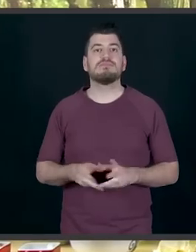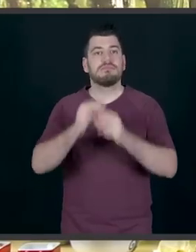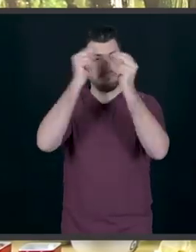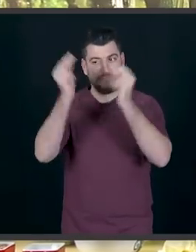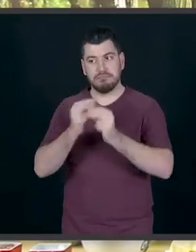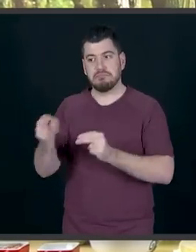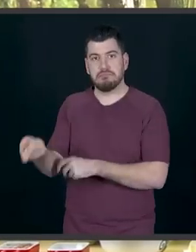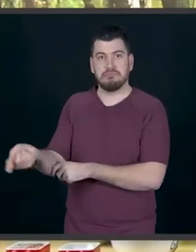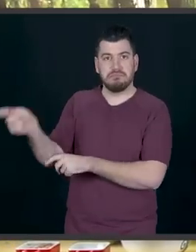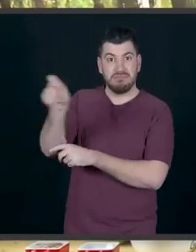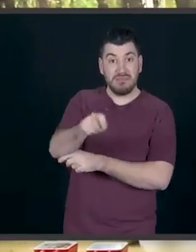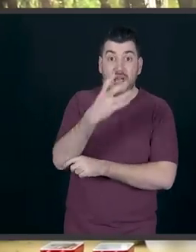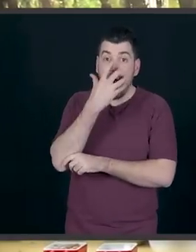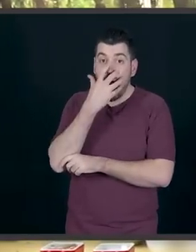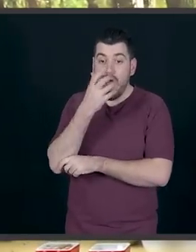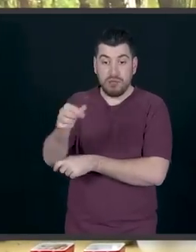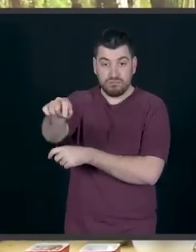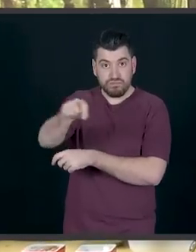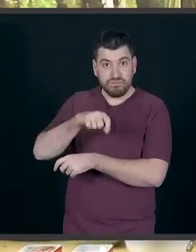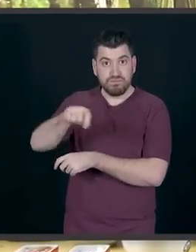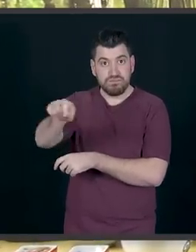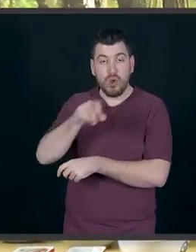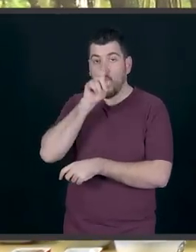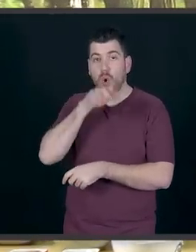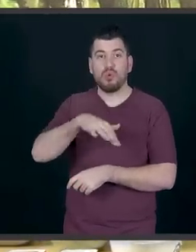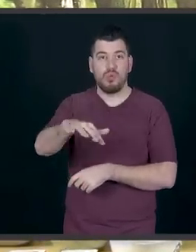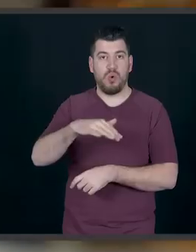και έτσι όπως είναι το ρίχνω καυτό πάνω στο κοτόπουλο.